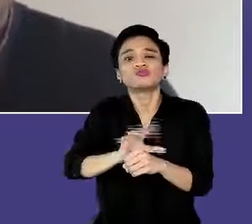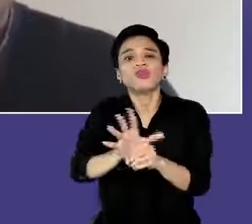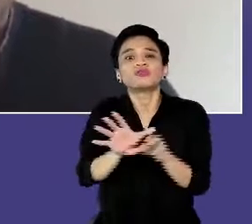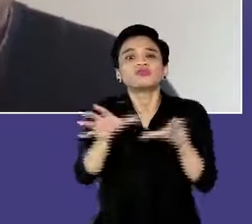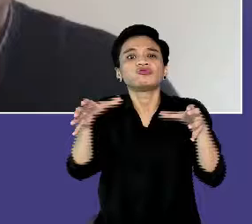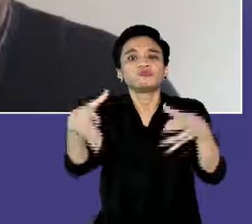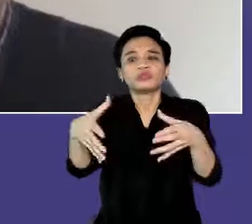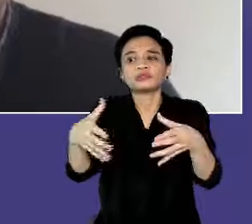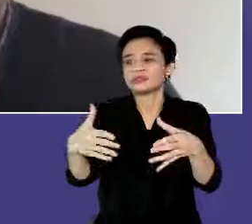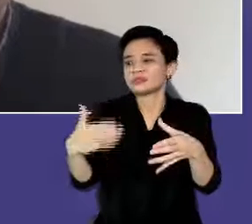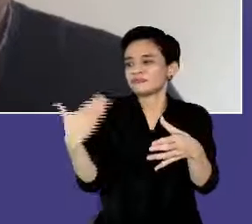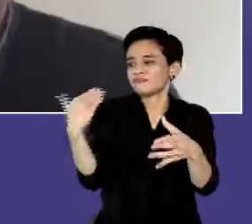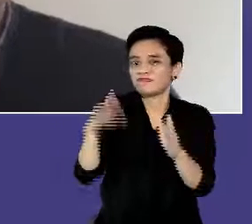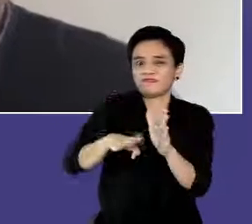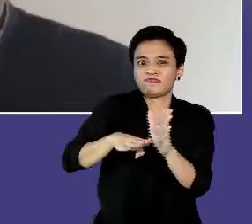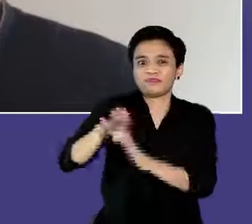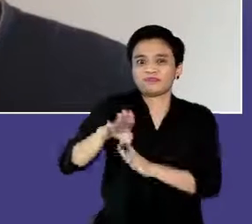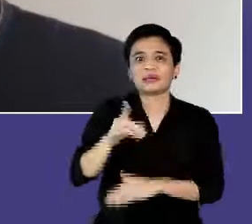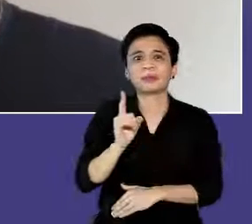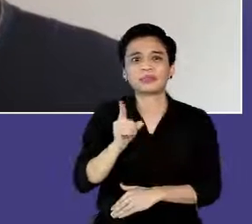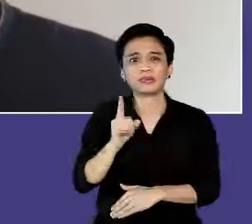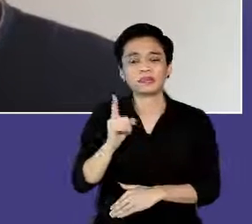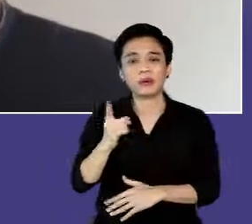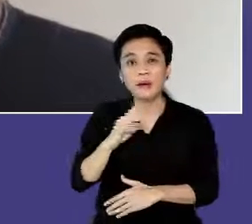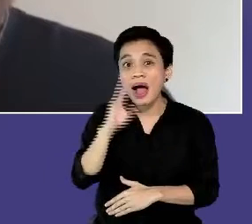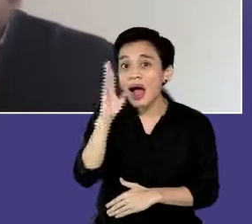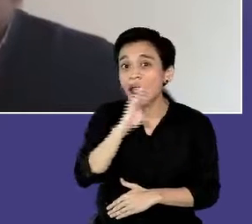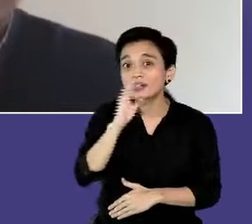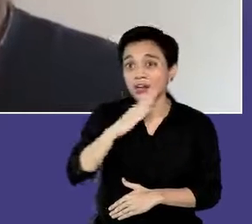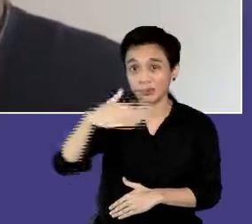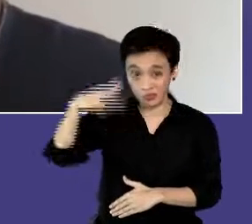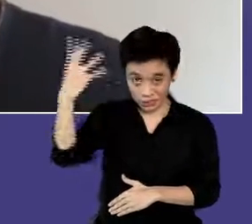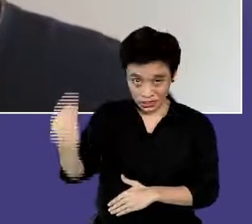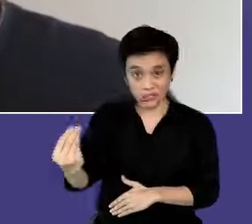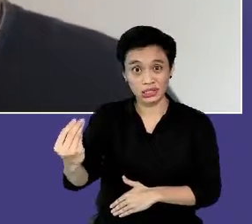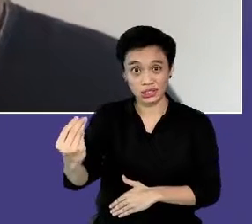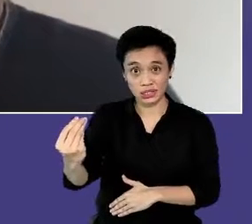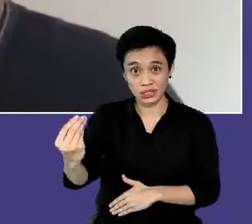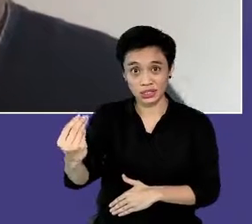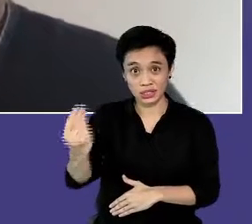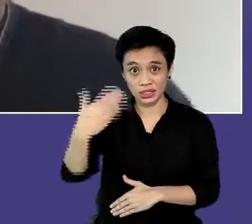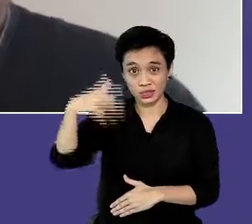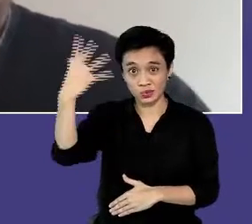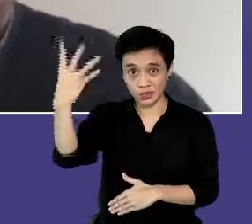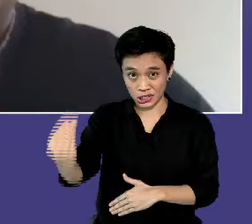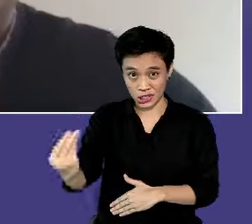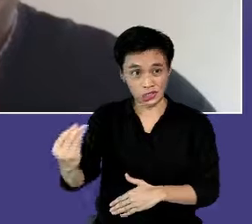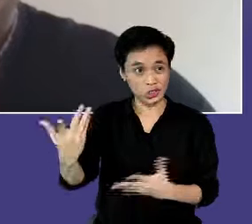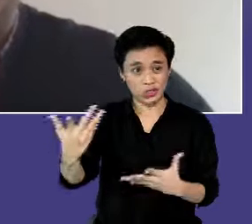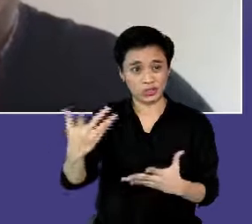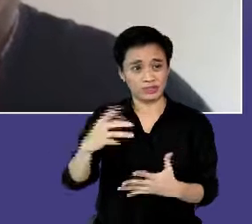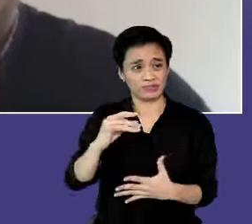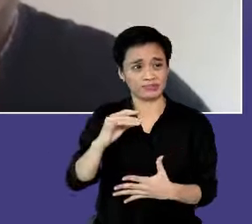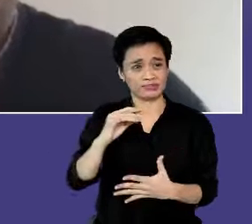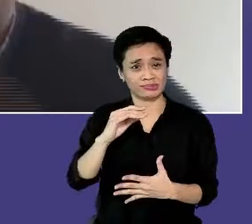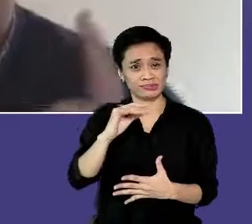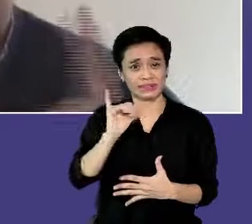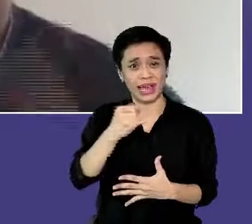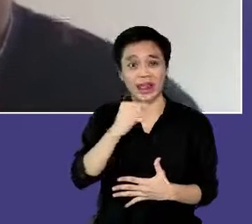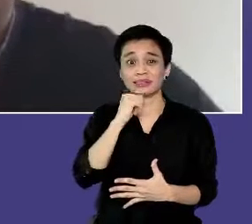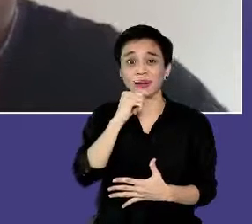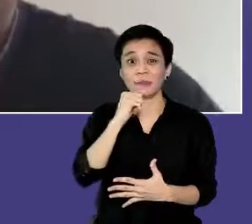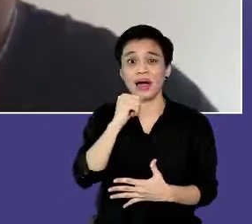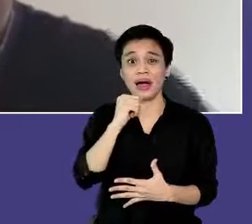topik yang terjadi belakangan ini apakah mudik salah satu penyebab utamanya dan apa atau Siapa yang salah dalam hal ini terus